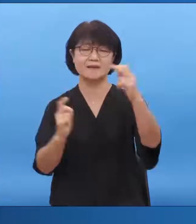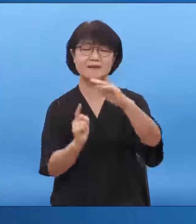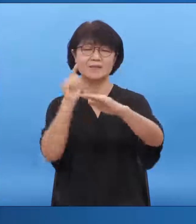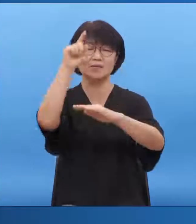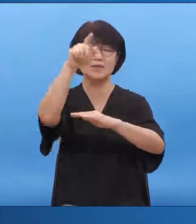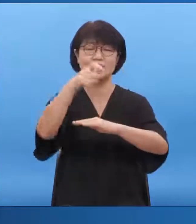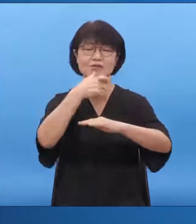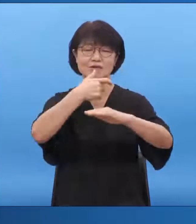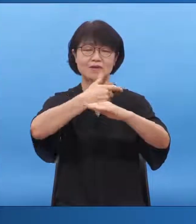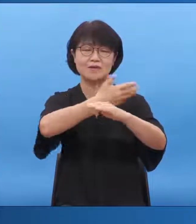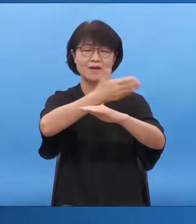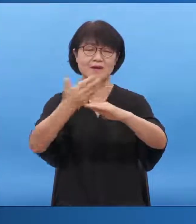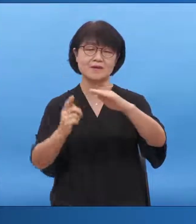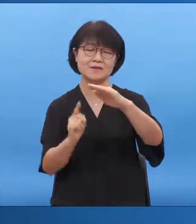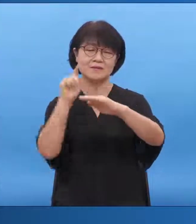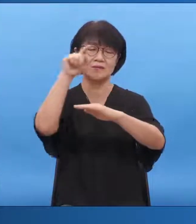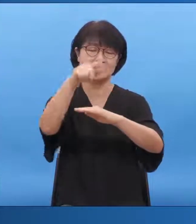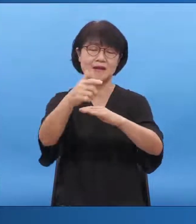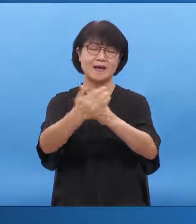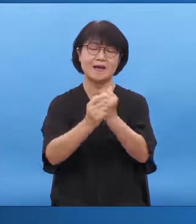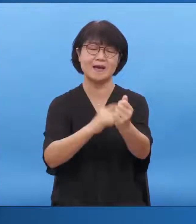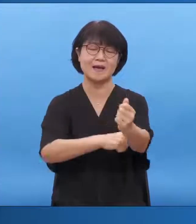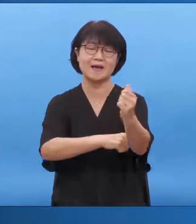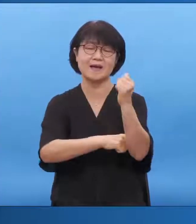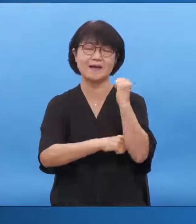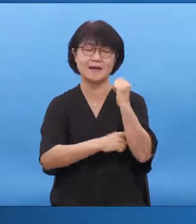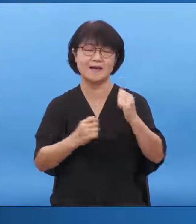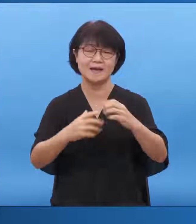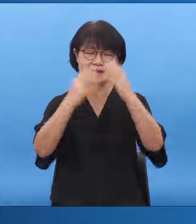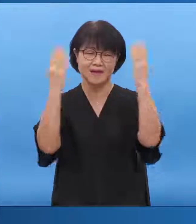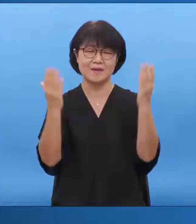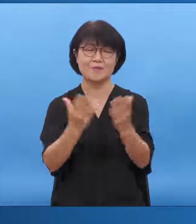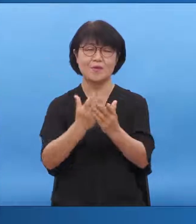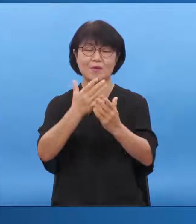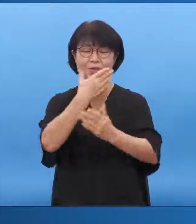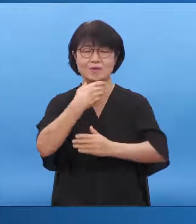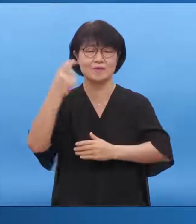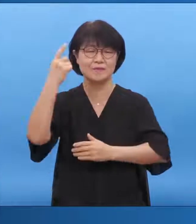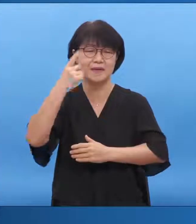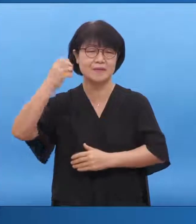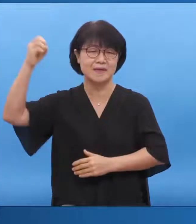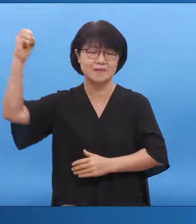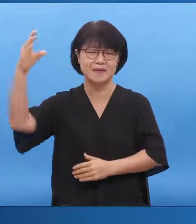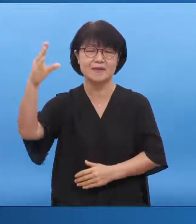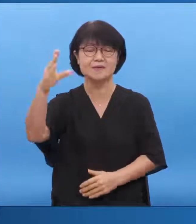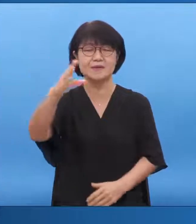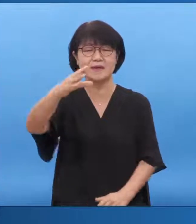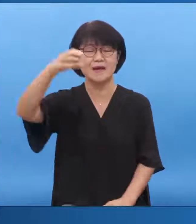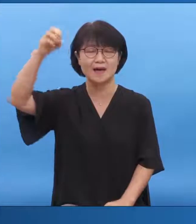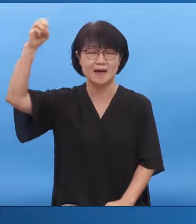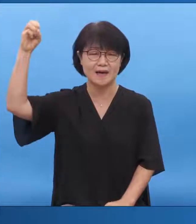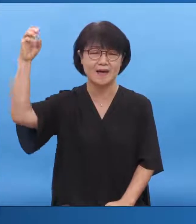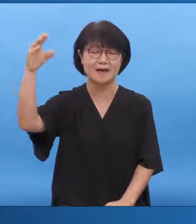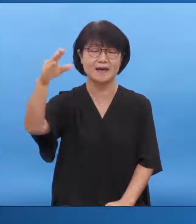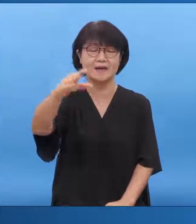산을 넘고 물 건너 힘을 다해 복음의 빛 비춰라.